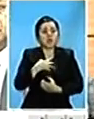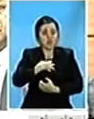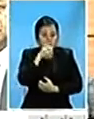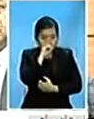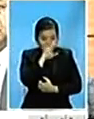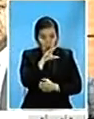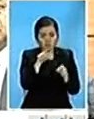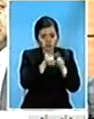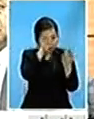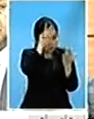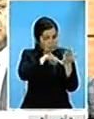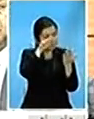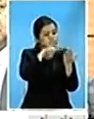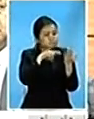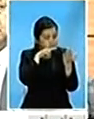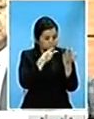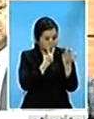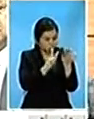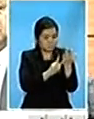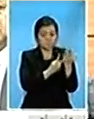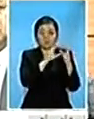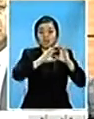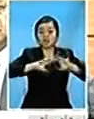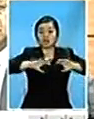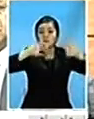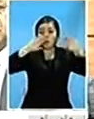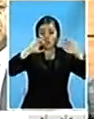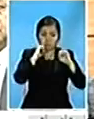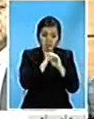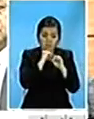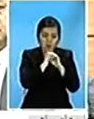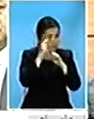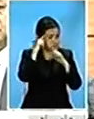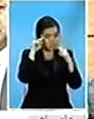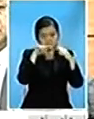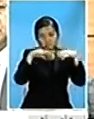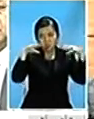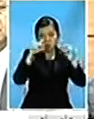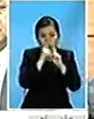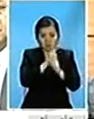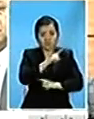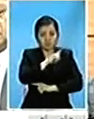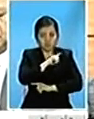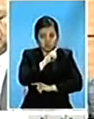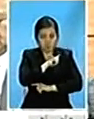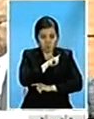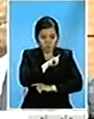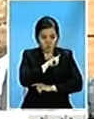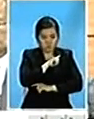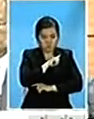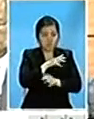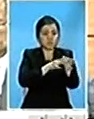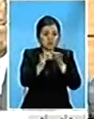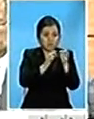าเท่าที่ผมดูเนี่ยรัฐบาลไม่ได้กระทำตรงกับหน้าที่ตามที่ผมได้จำกัดความ